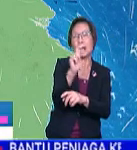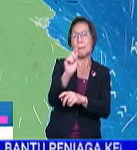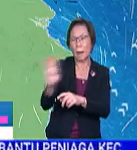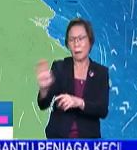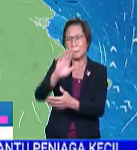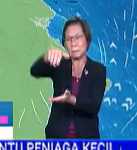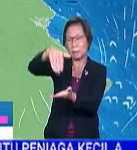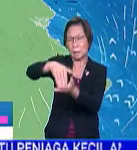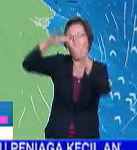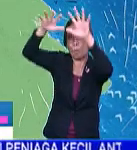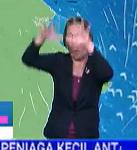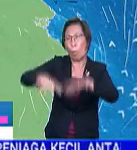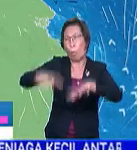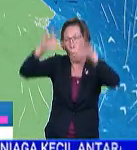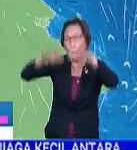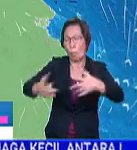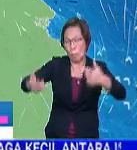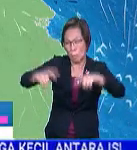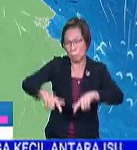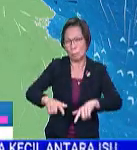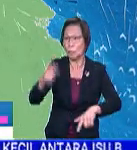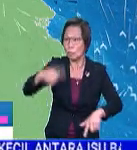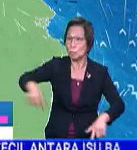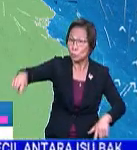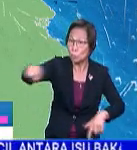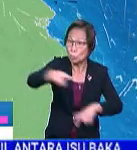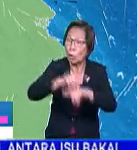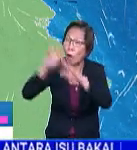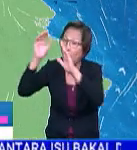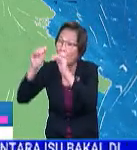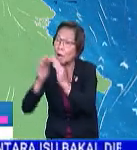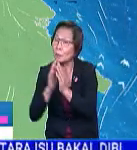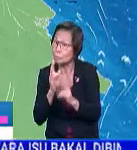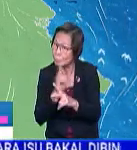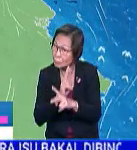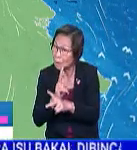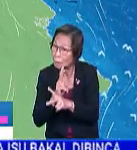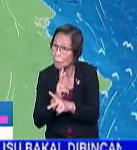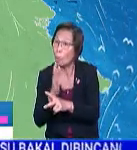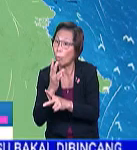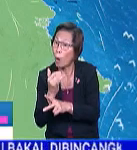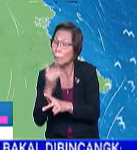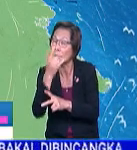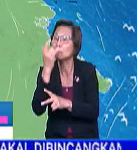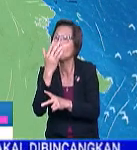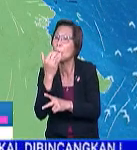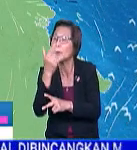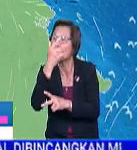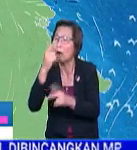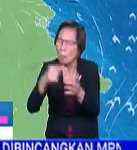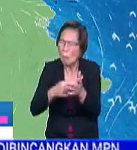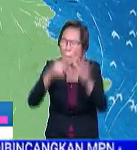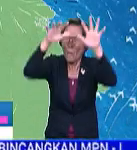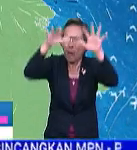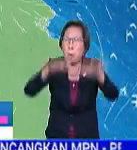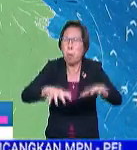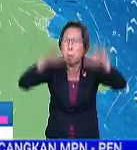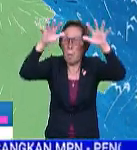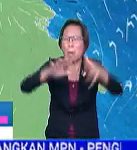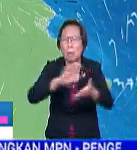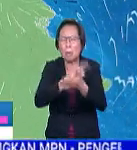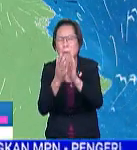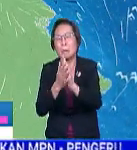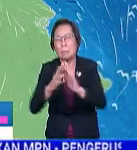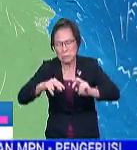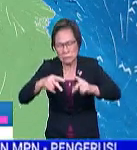tengah. Hujan kini sedang berlaku. Jadi pada orang ramai diharapkan lebih berhati-hati. Kenapa? Kerana kadang-kadang hujan lebat ini boleh